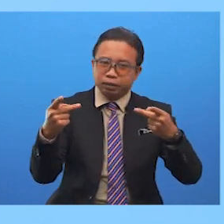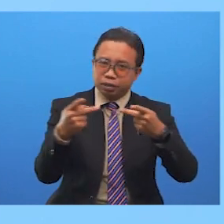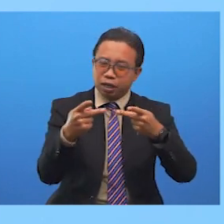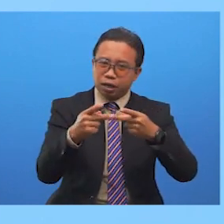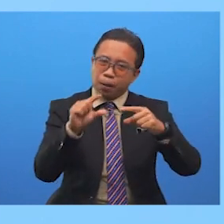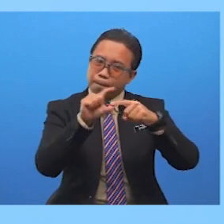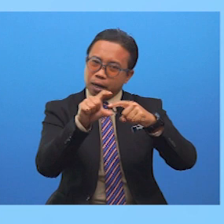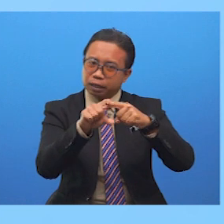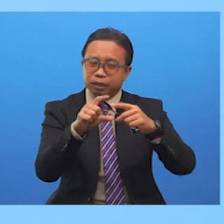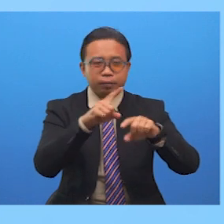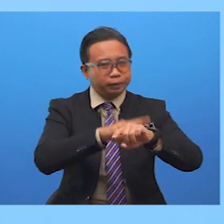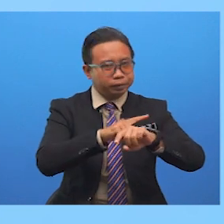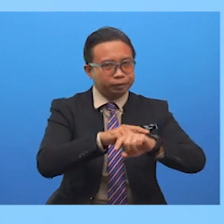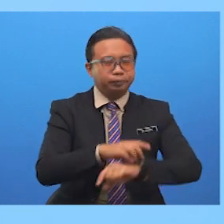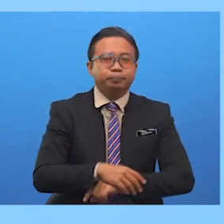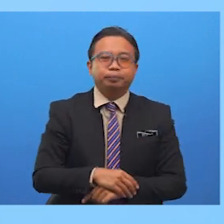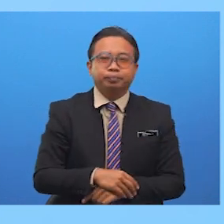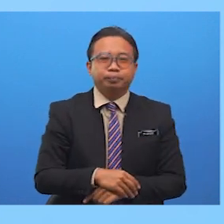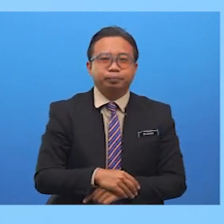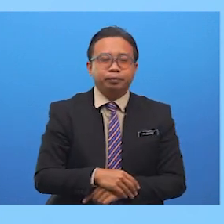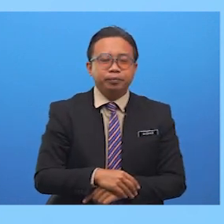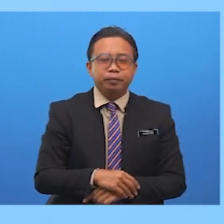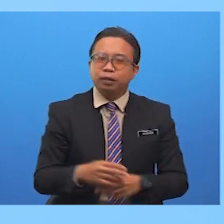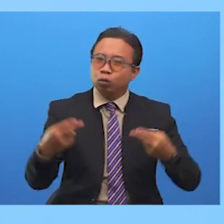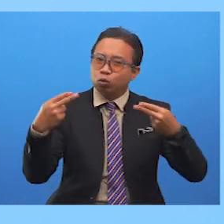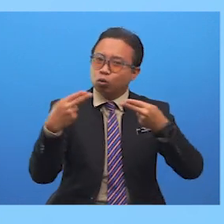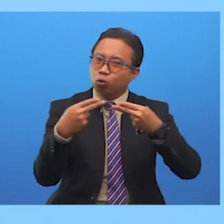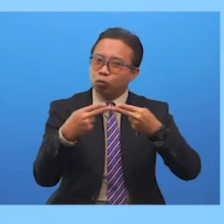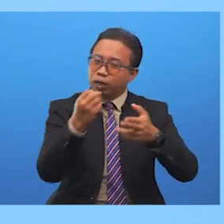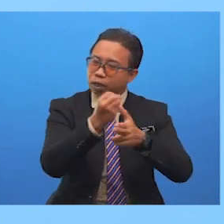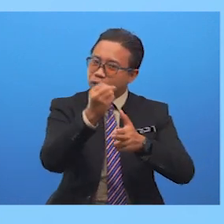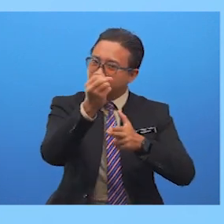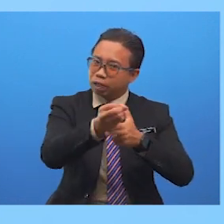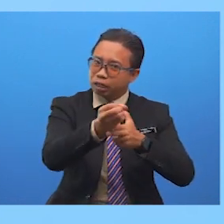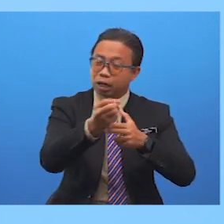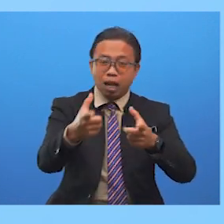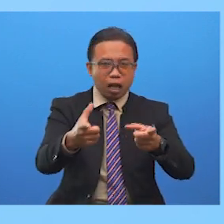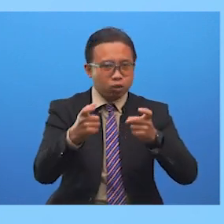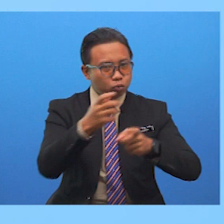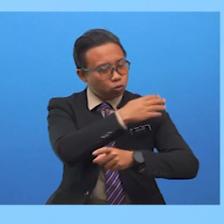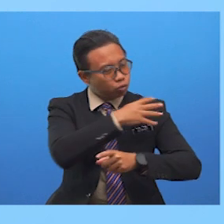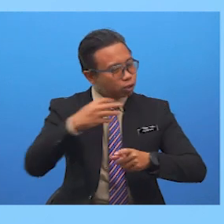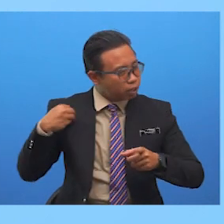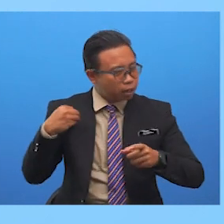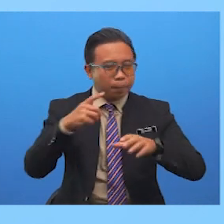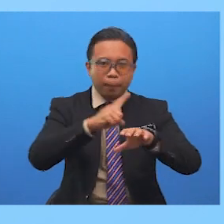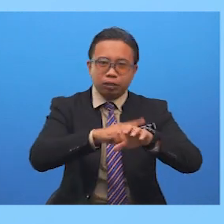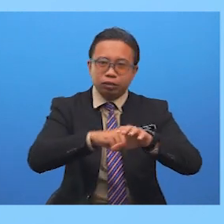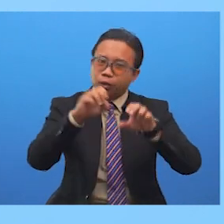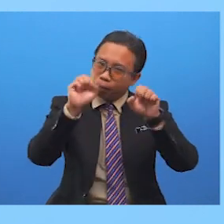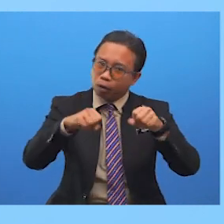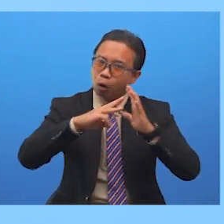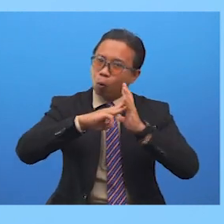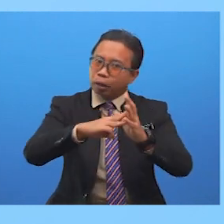bahagia dengan masa jadi hubungan antara laju dengan masa boleh